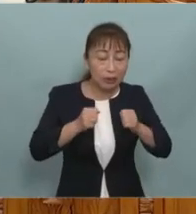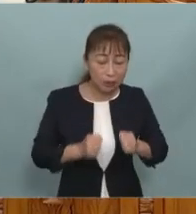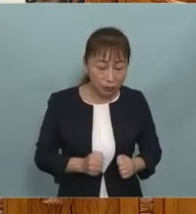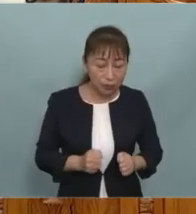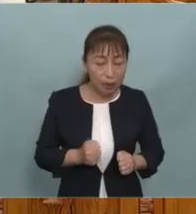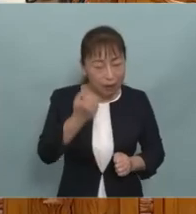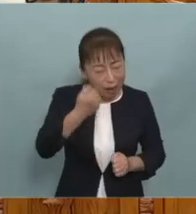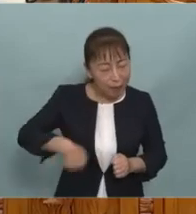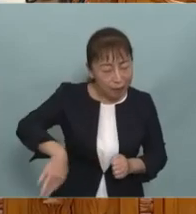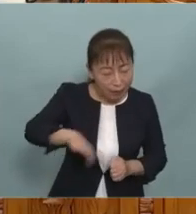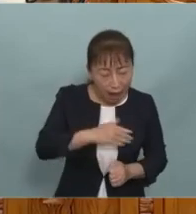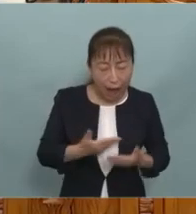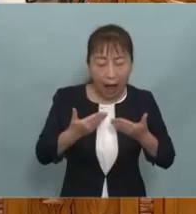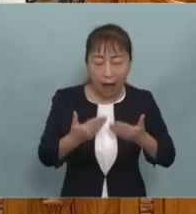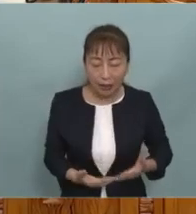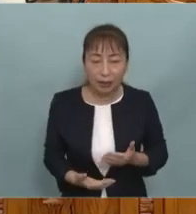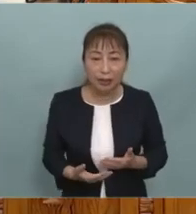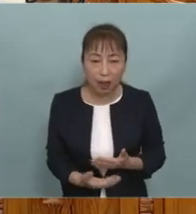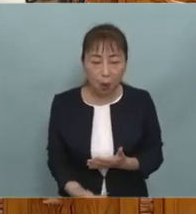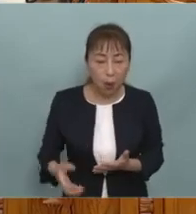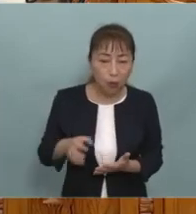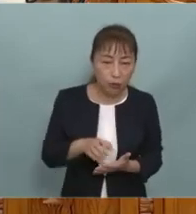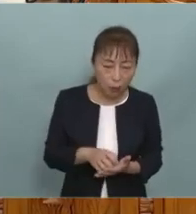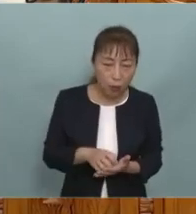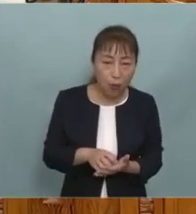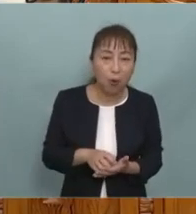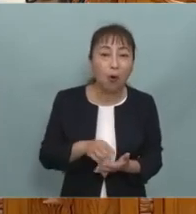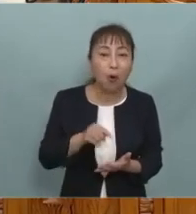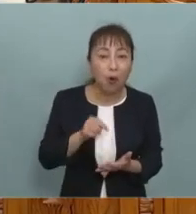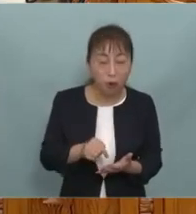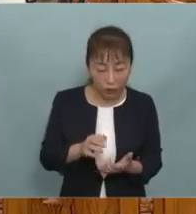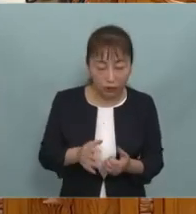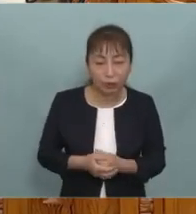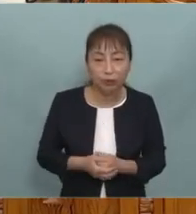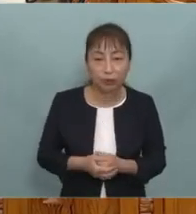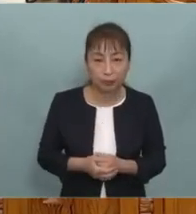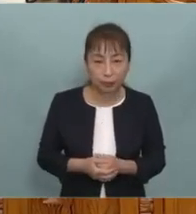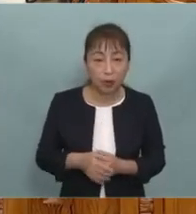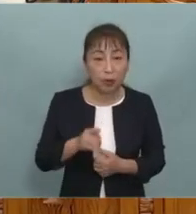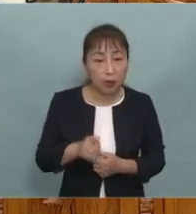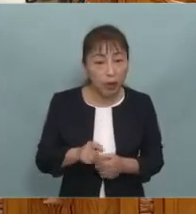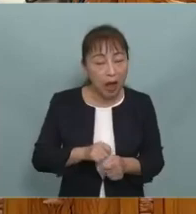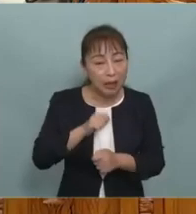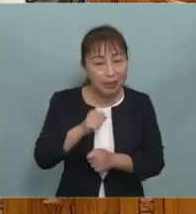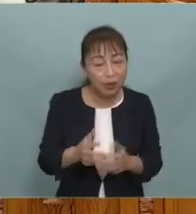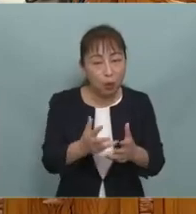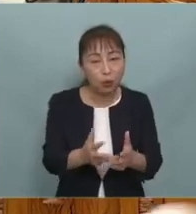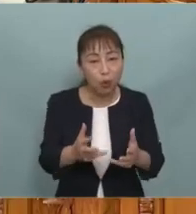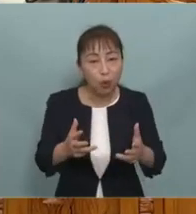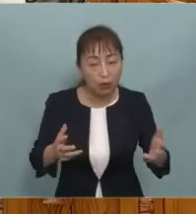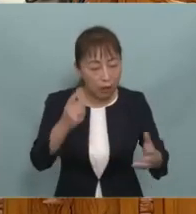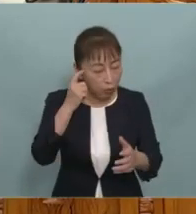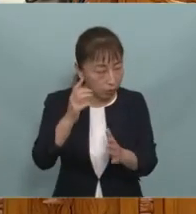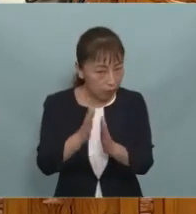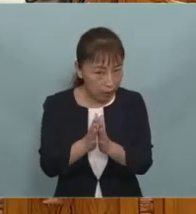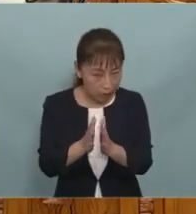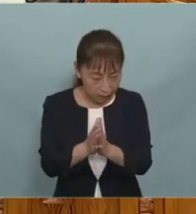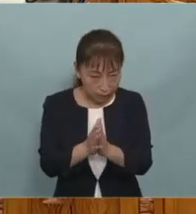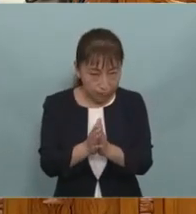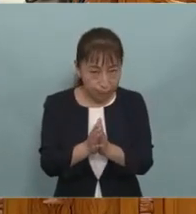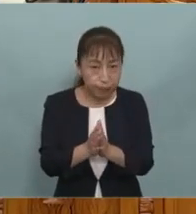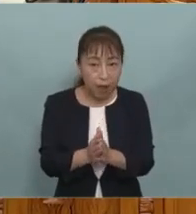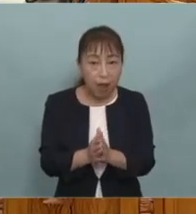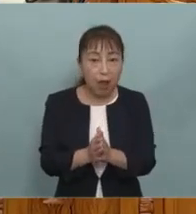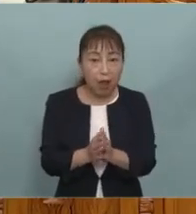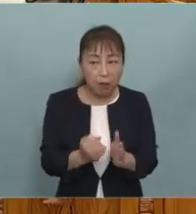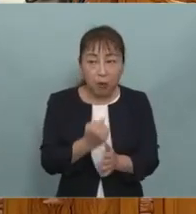安全を保障し希望と幸せを実感する社会それが地方創生の精神です今